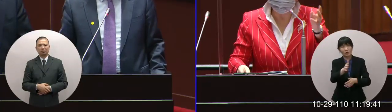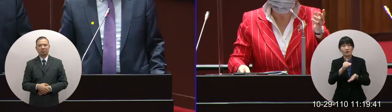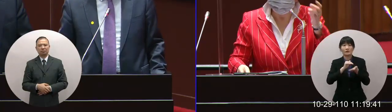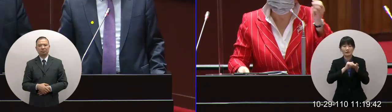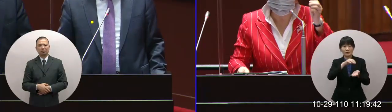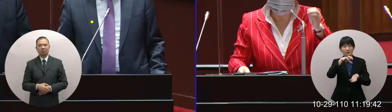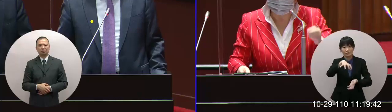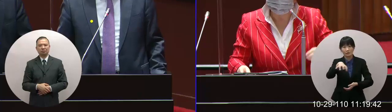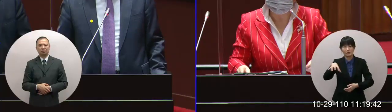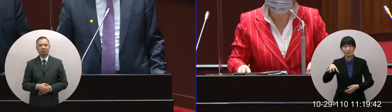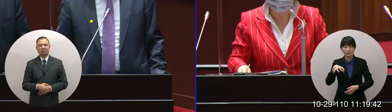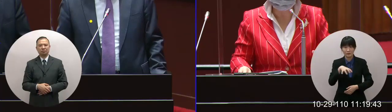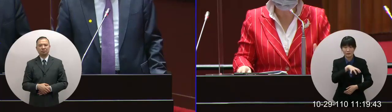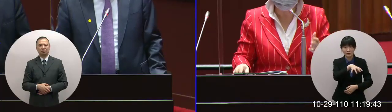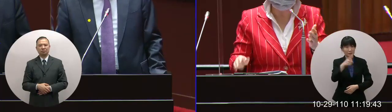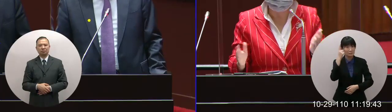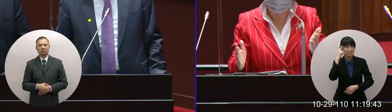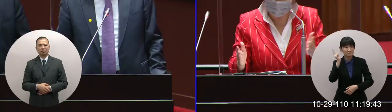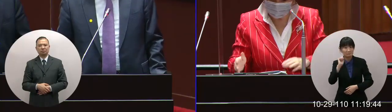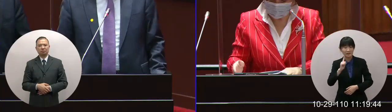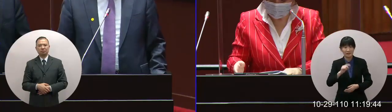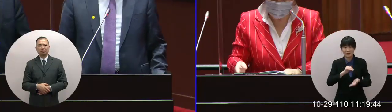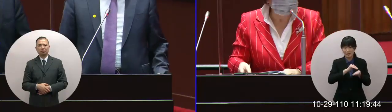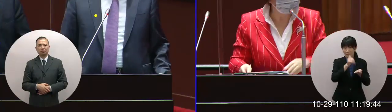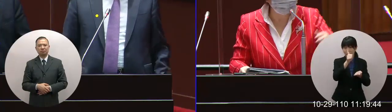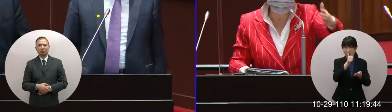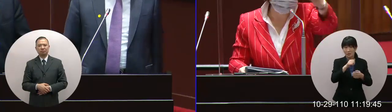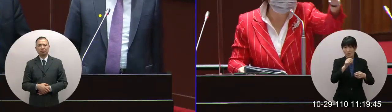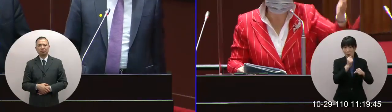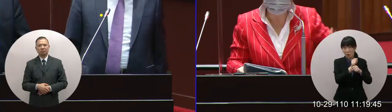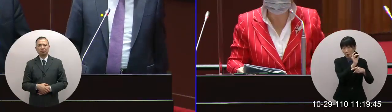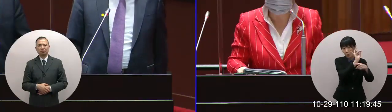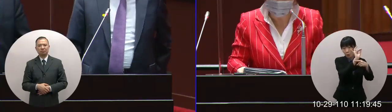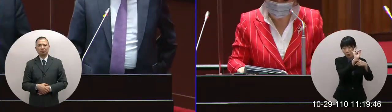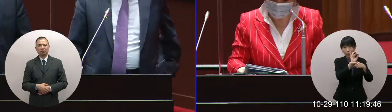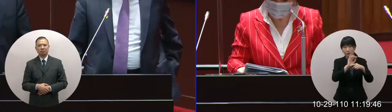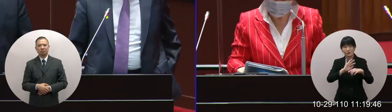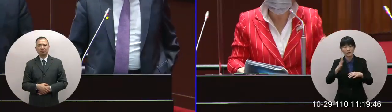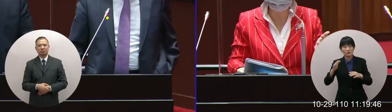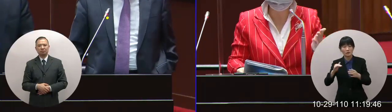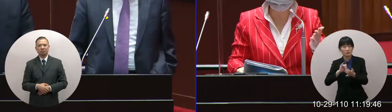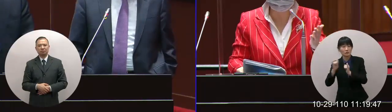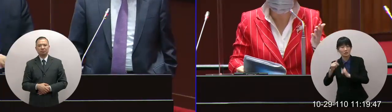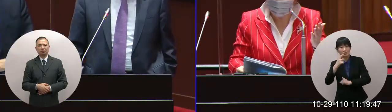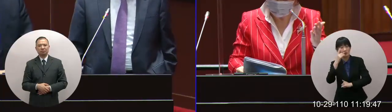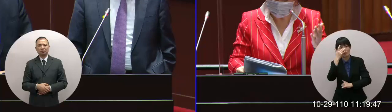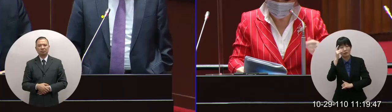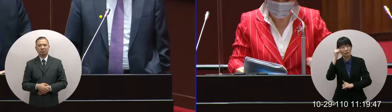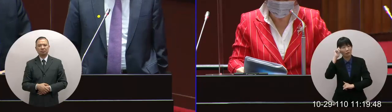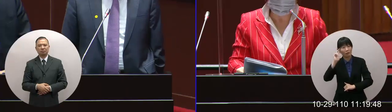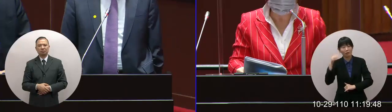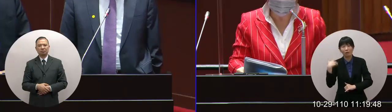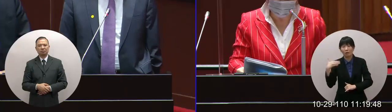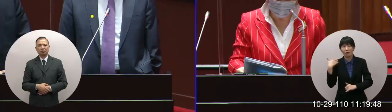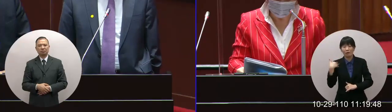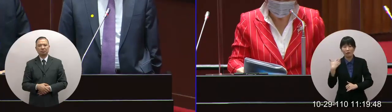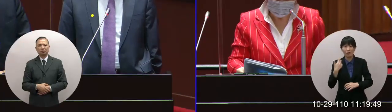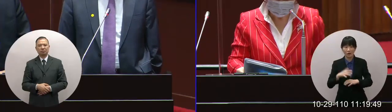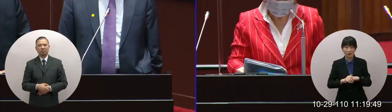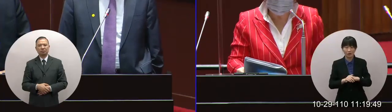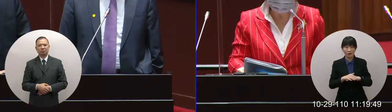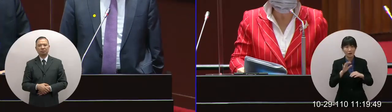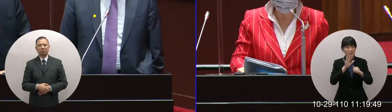界呢，也就浮动点值，也就是说业界做100分，可能很多我们社会大众不知道，却只能拿到90分的报